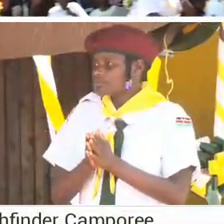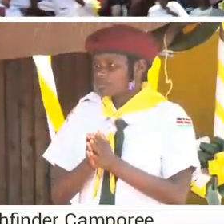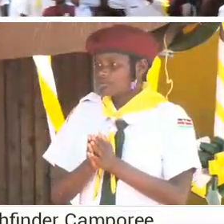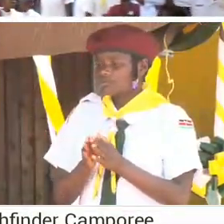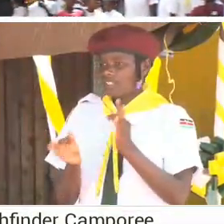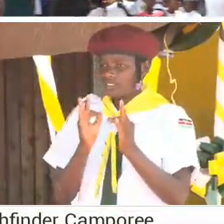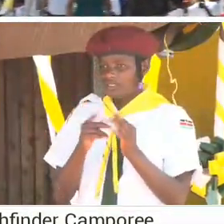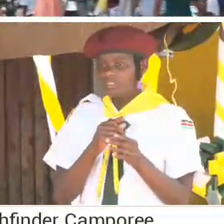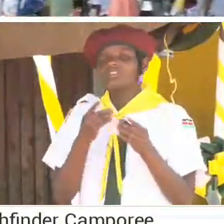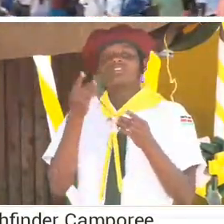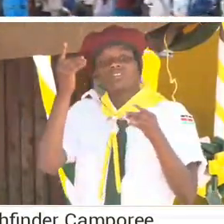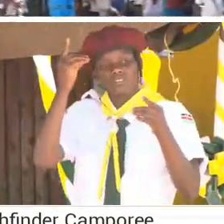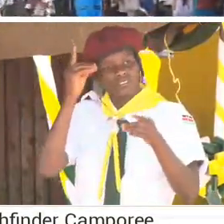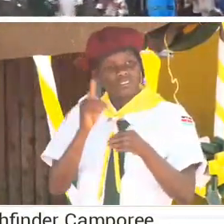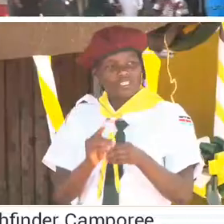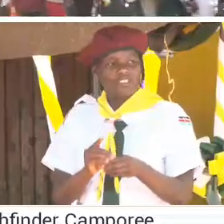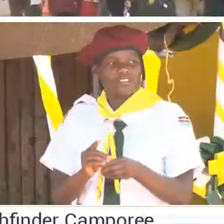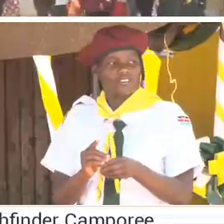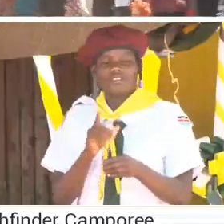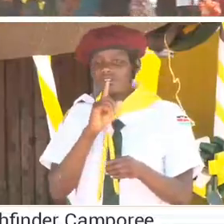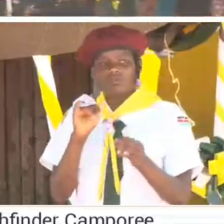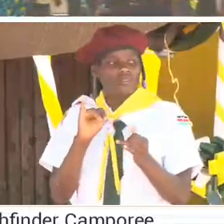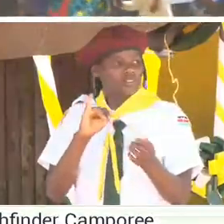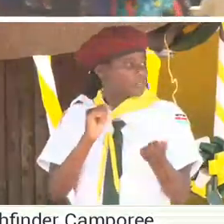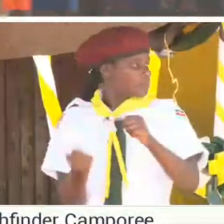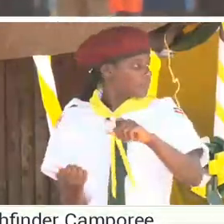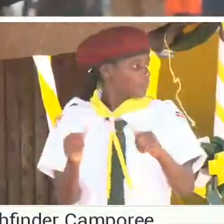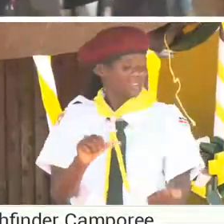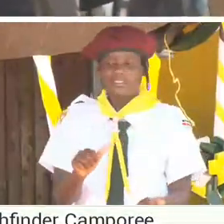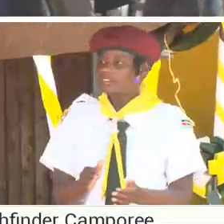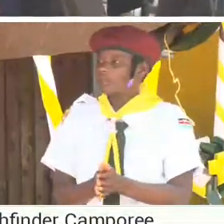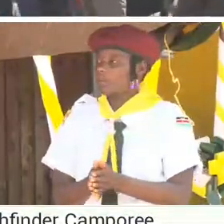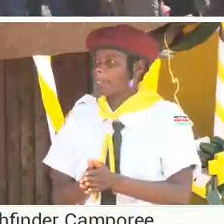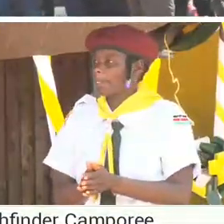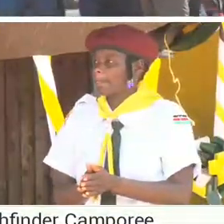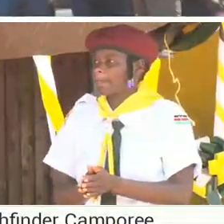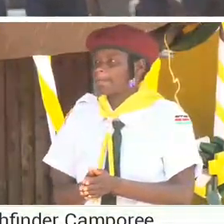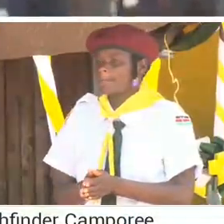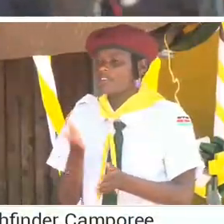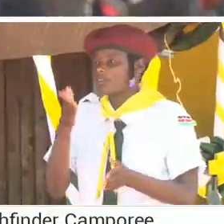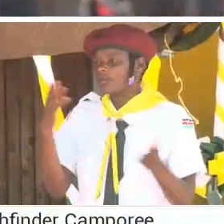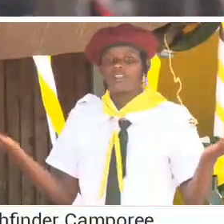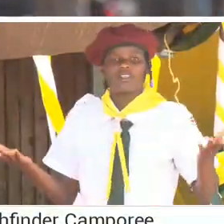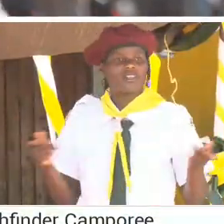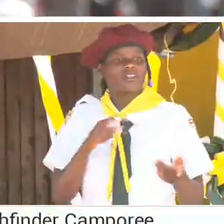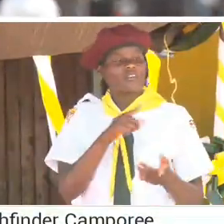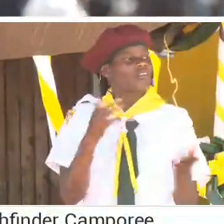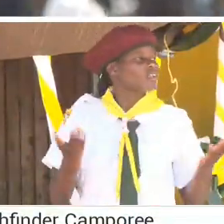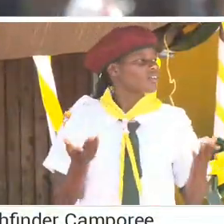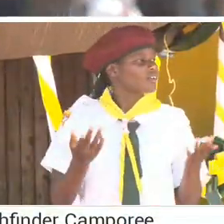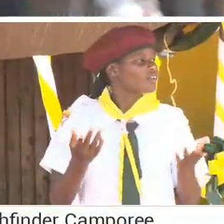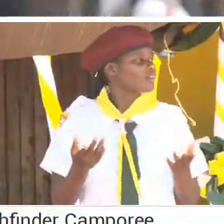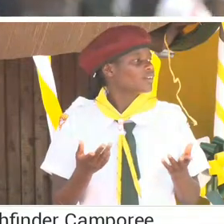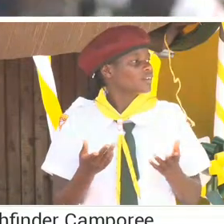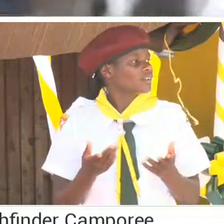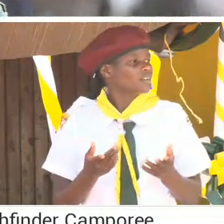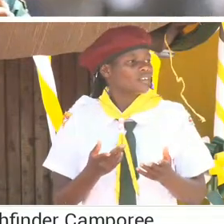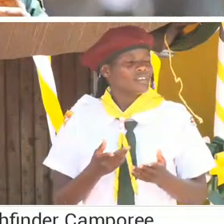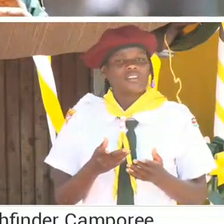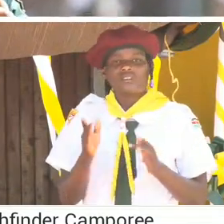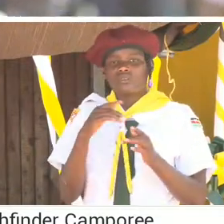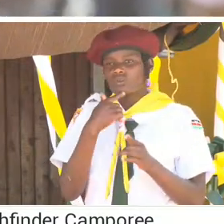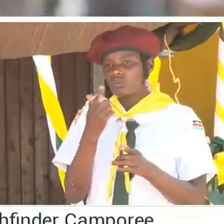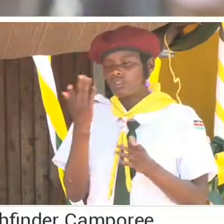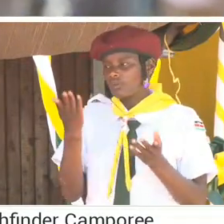uamuzi huu, unafanya uamuzi peke yako. Unafanya uamuzi peke yako. Uko wapi? Uko wapi wewe? Wewe ambaye Yesu